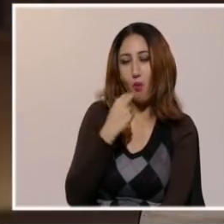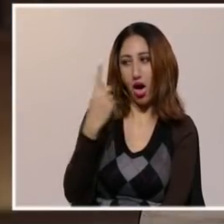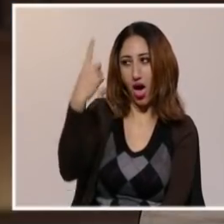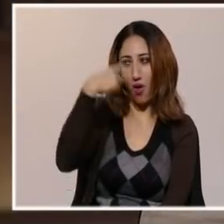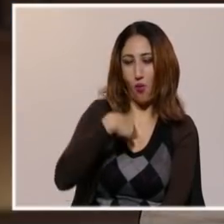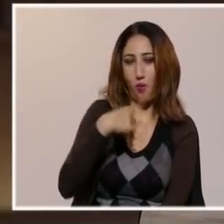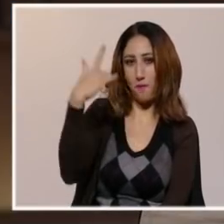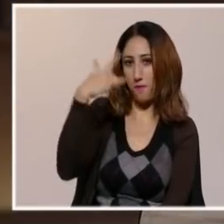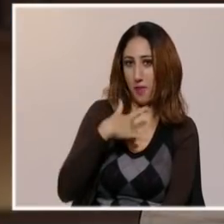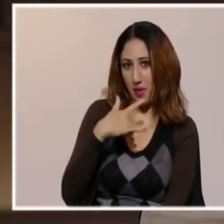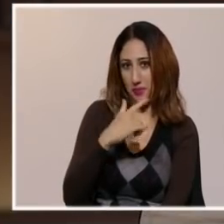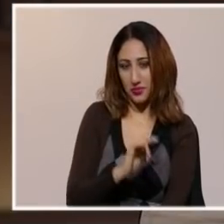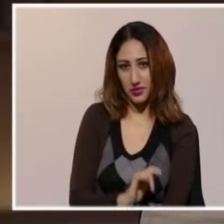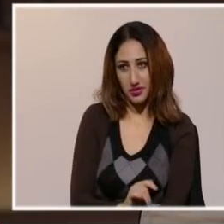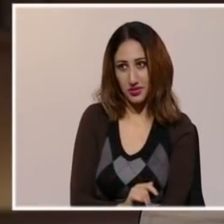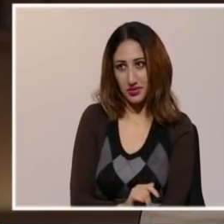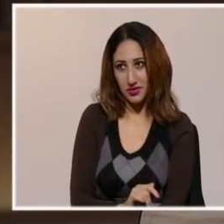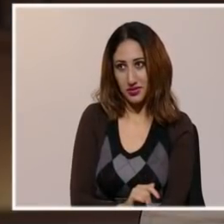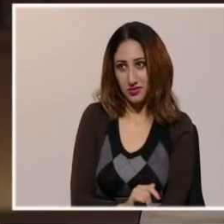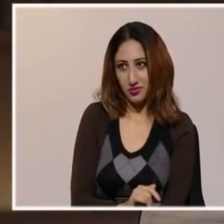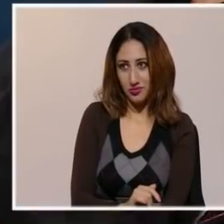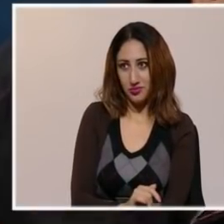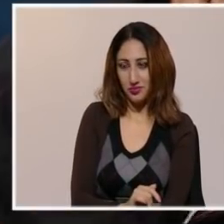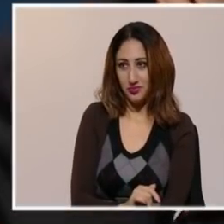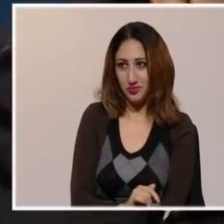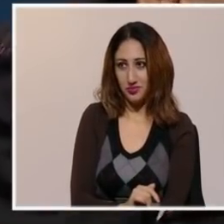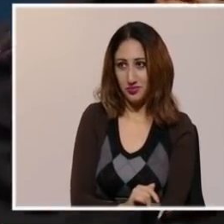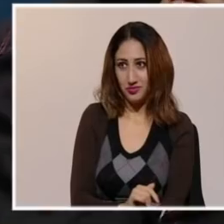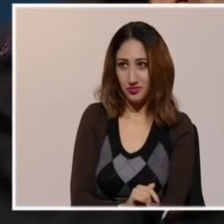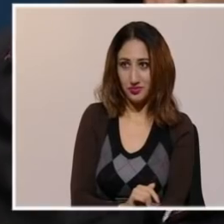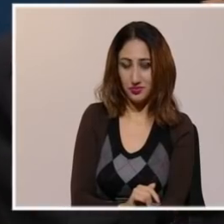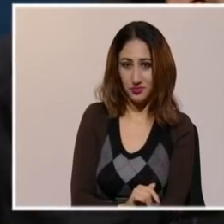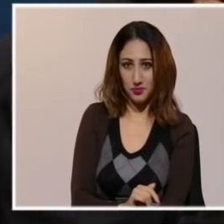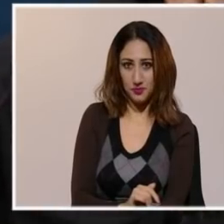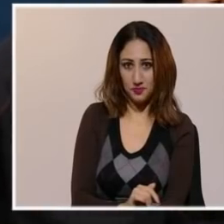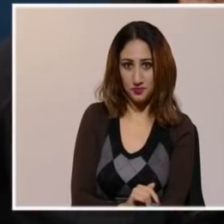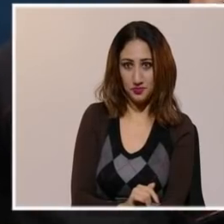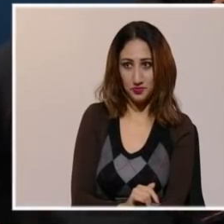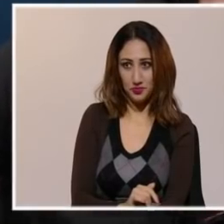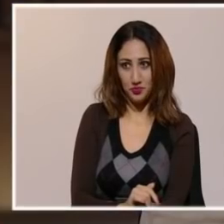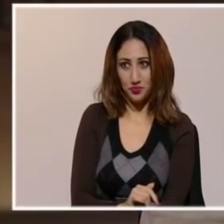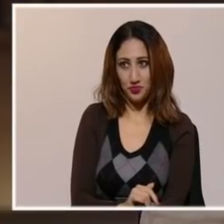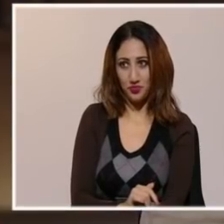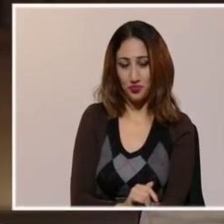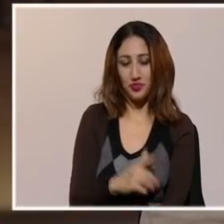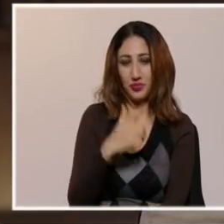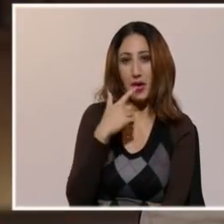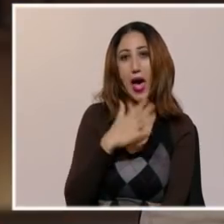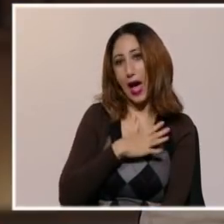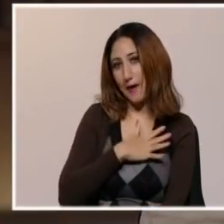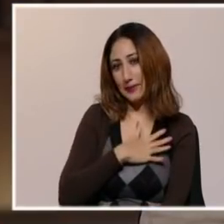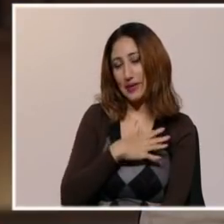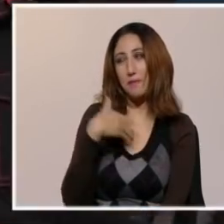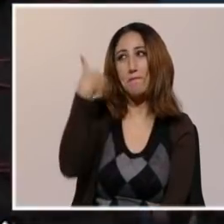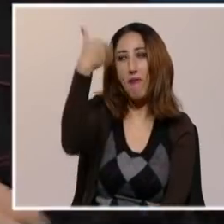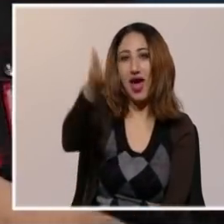يعني اموري بعدها قد ايه؟ ايوه تيامو اموري. ايوه بعدها بقد ايه بقى؟ حبيبي كده. امتى